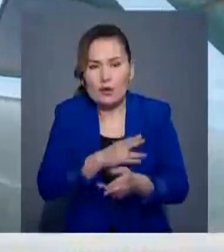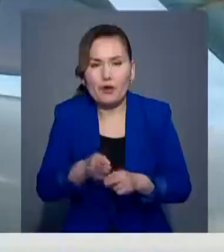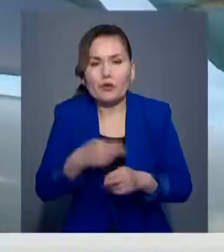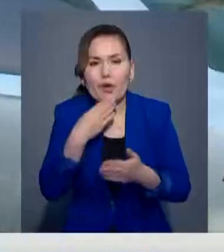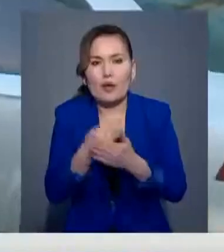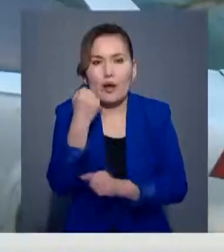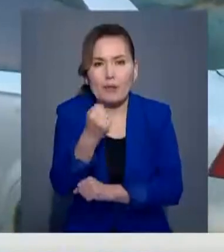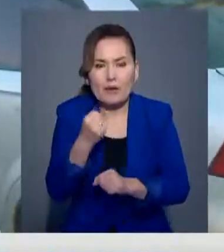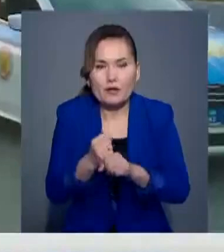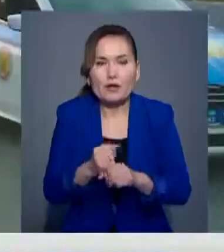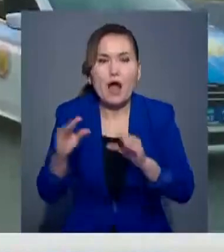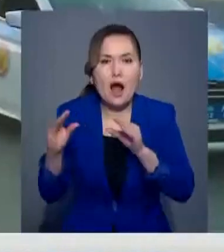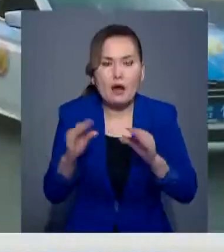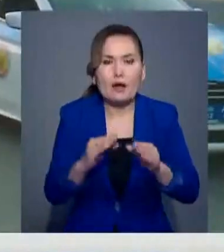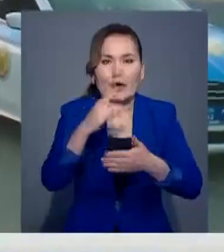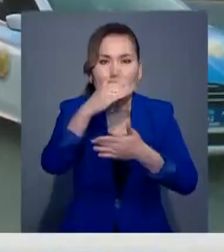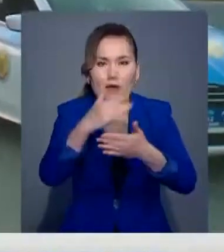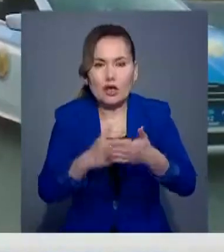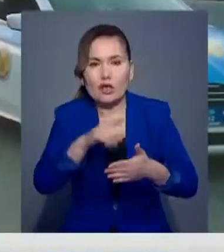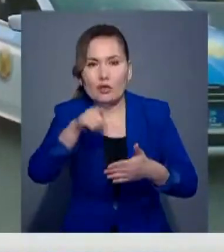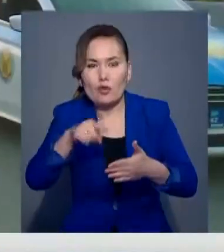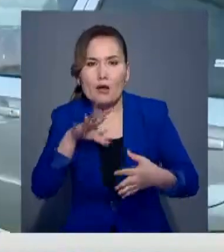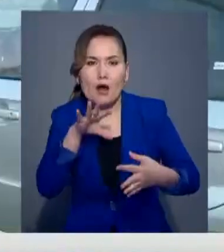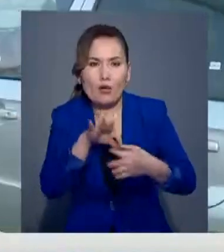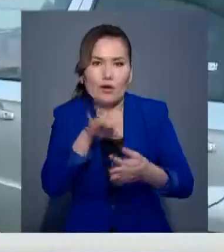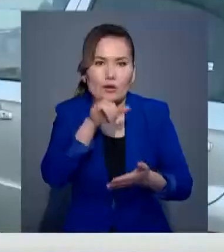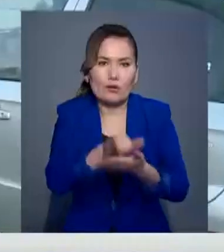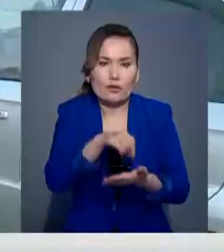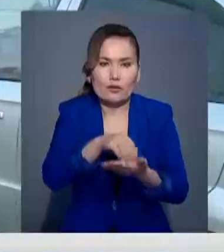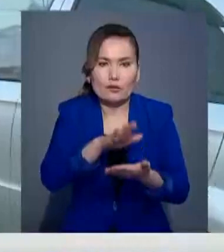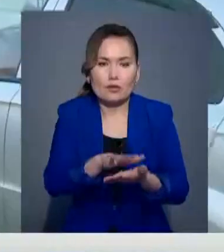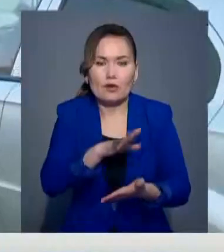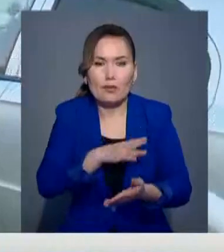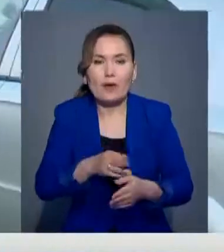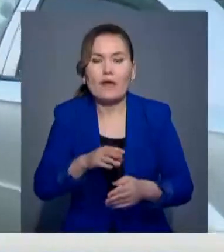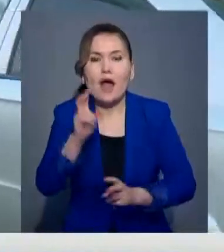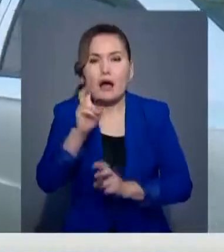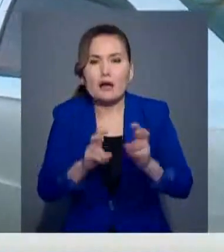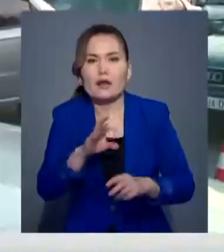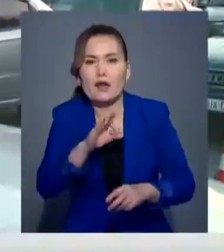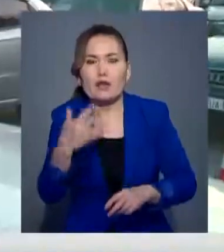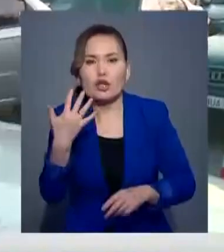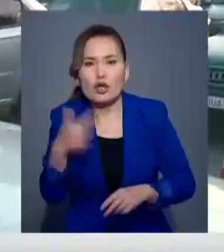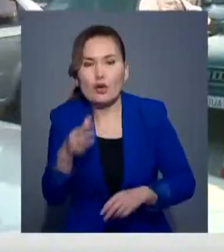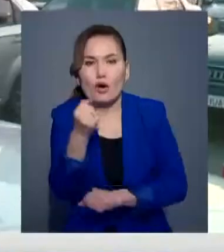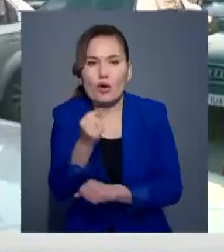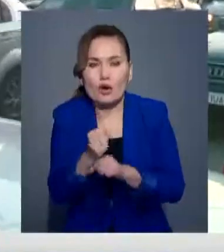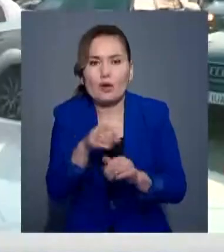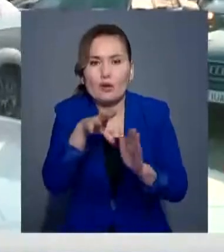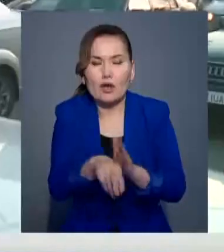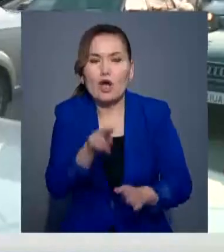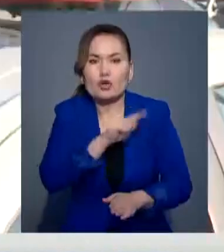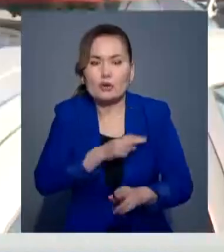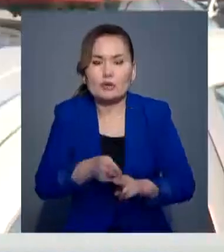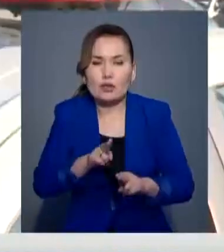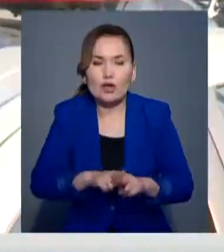өзінің жұмысшылары мен автокөліктерінің тізімін беруі тиіс. Мысалы, кәсіпорында ресми 50 адам жұмыс істейтін болса, портал бұл